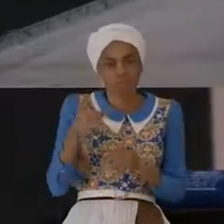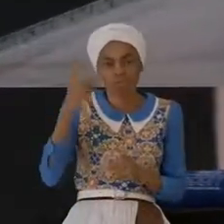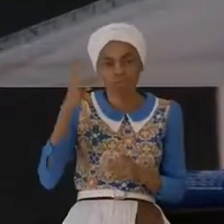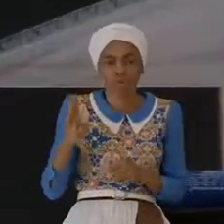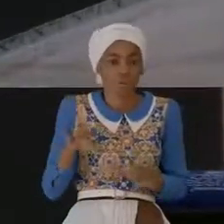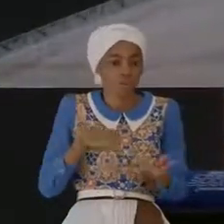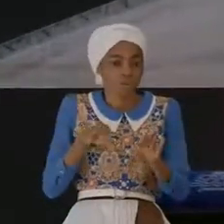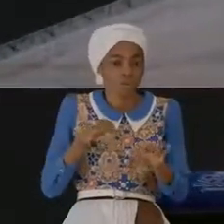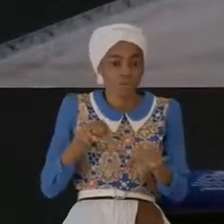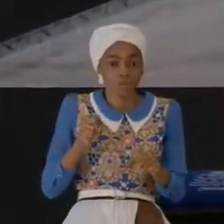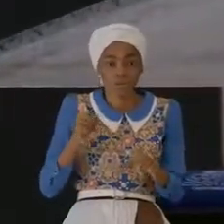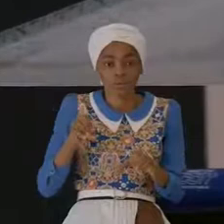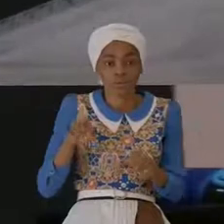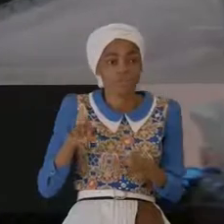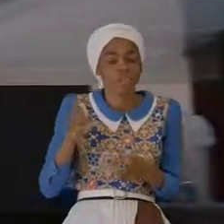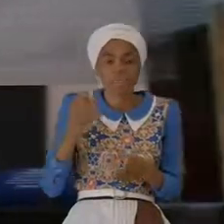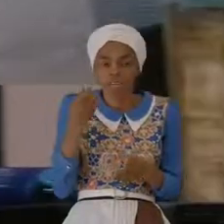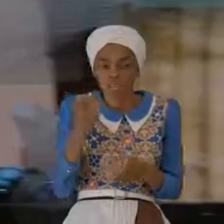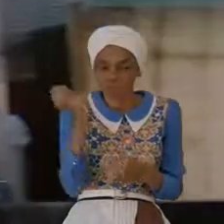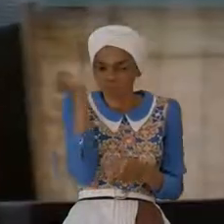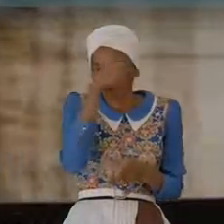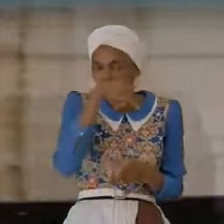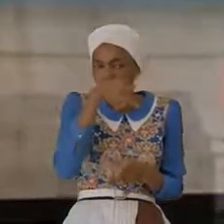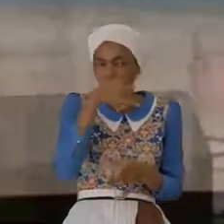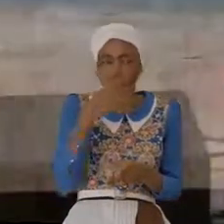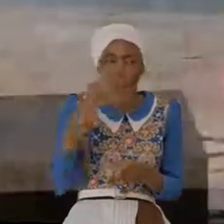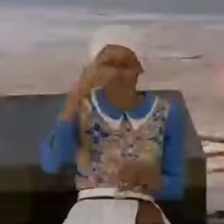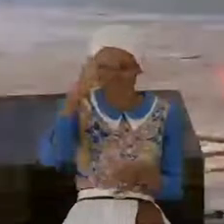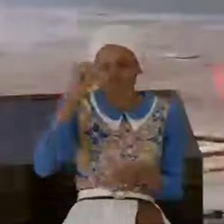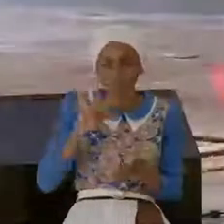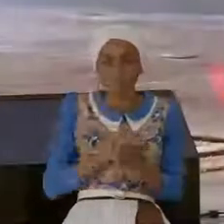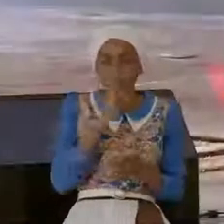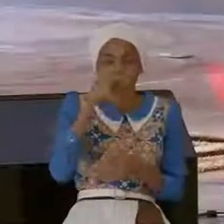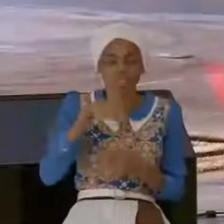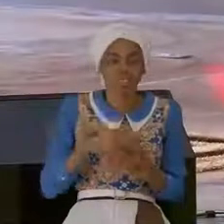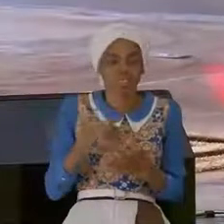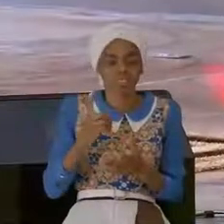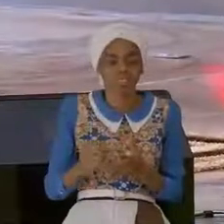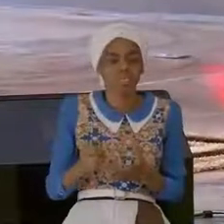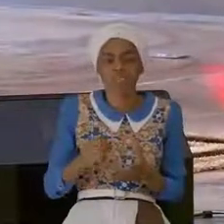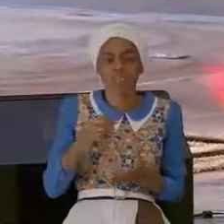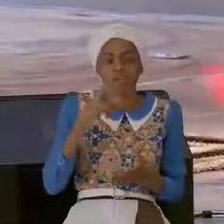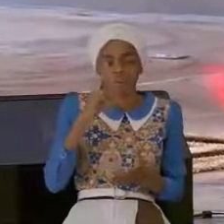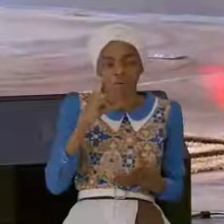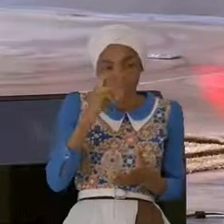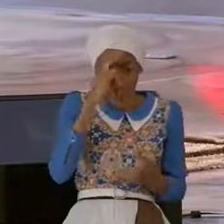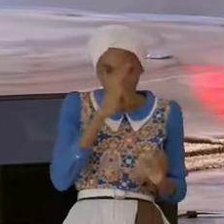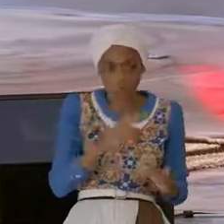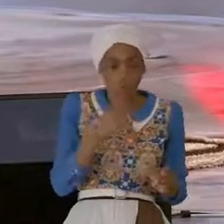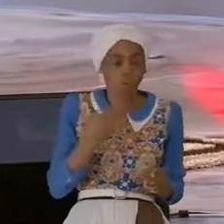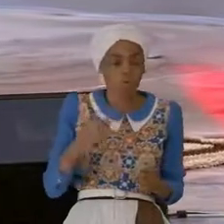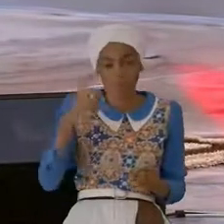interprétation de la parole, un peu de folie l'emporte sur la sagesse et sur la